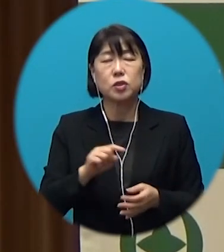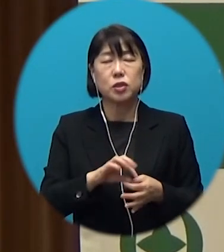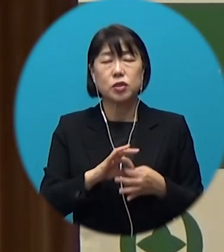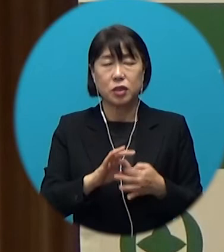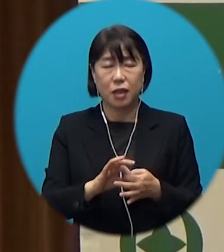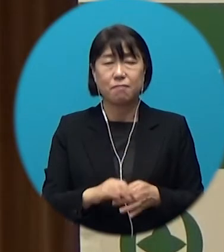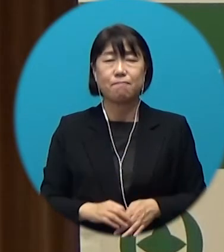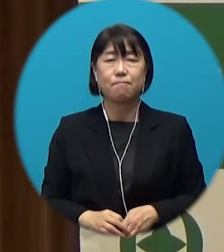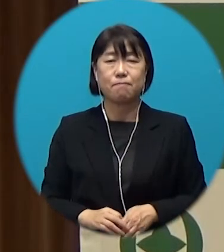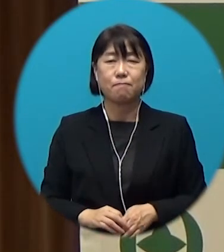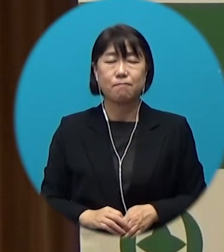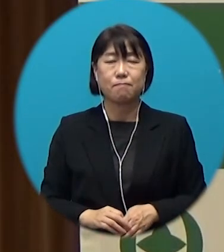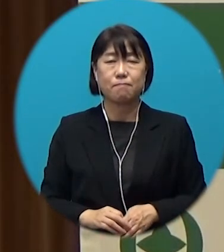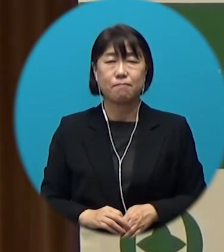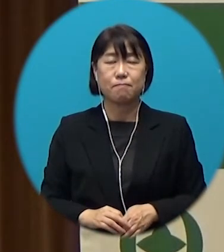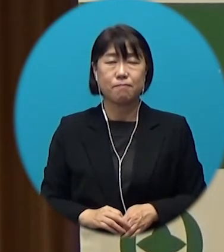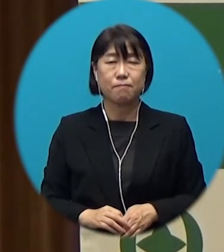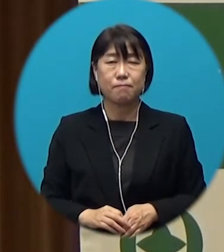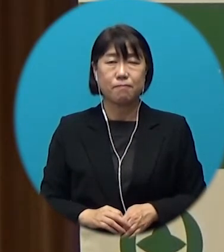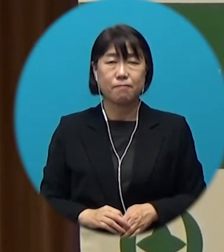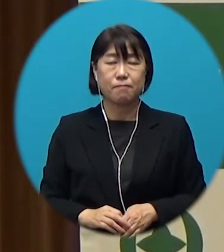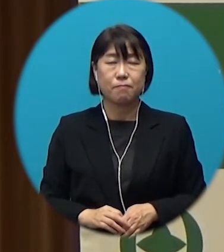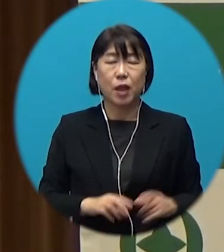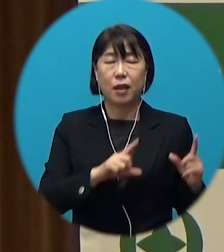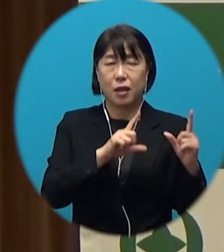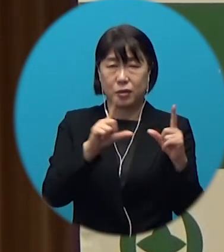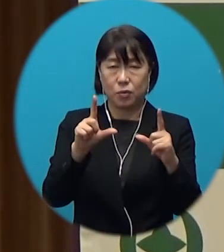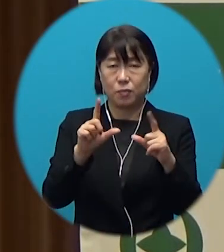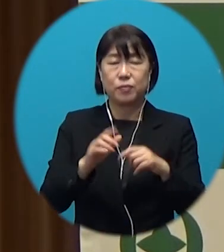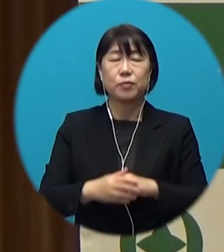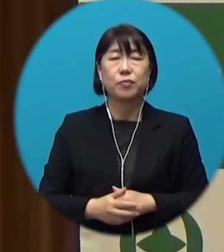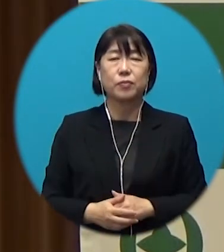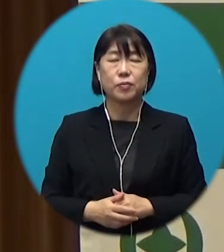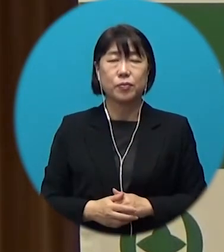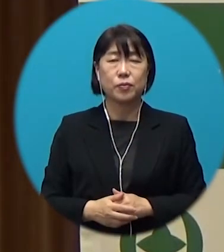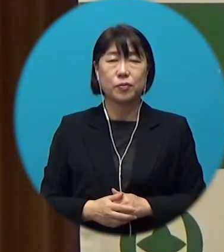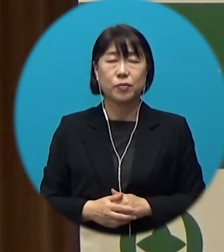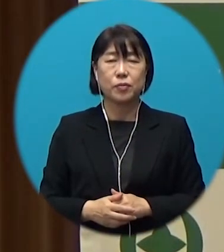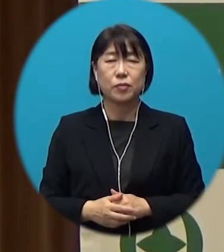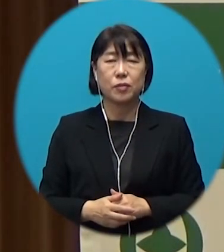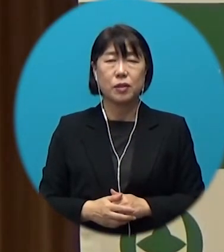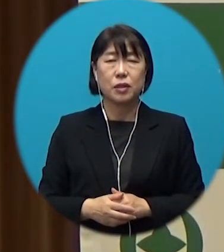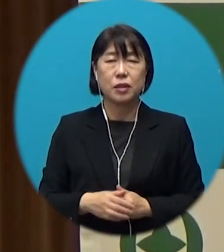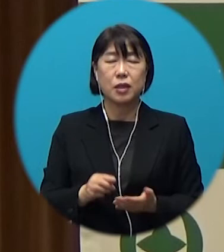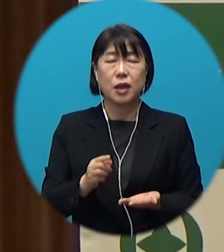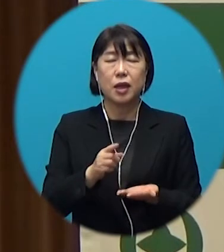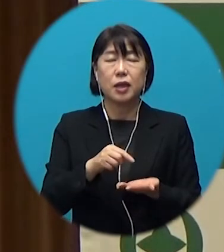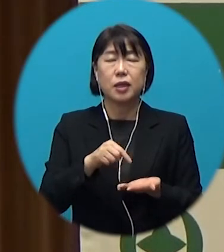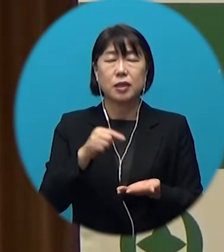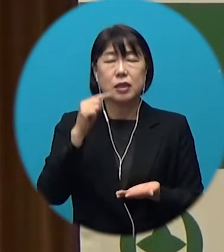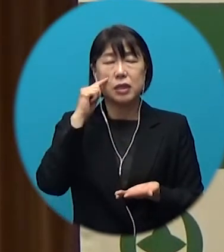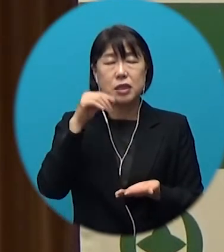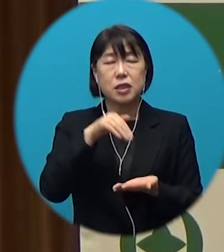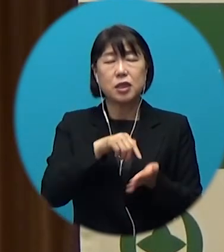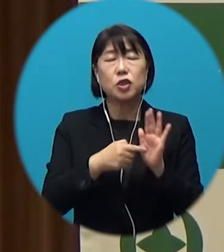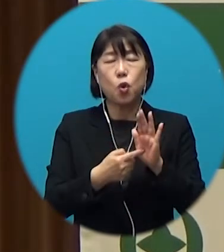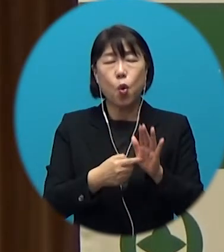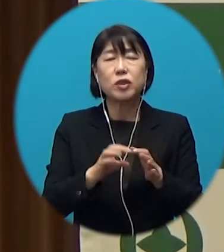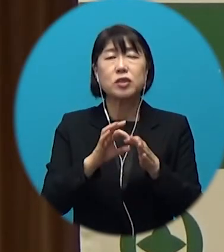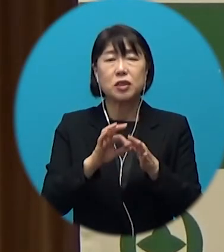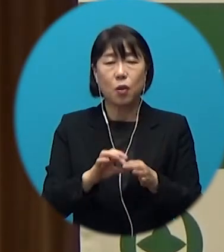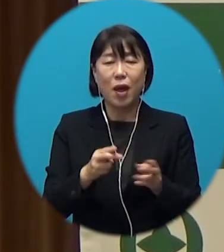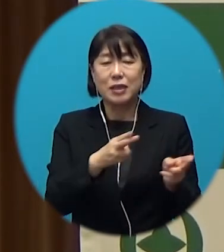これで大丈夫なんでしょうか。 なんていうんでしょうか、指標については、制度の中